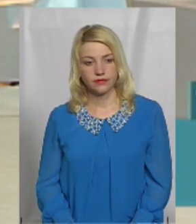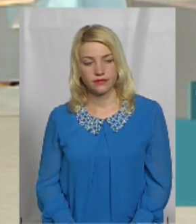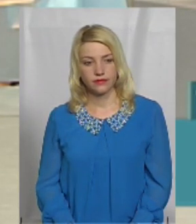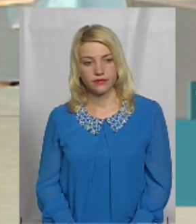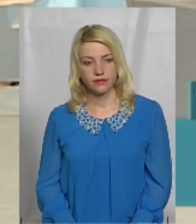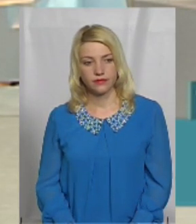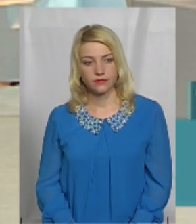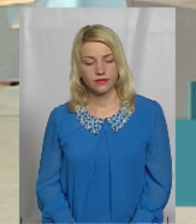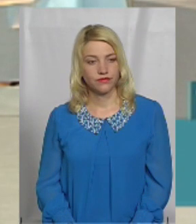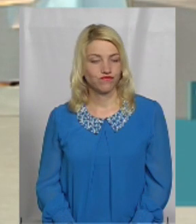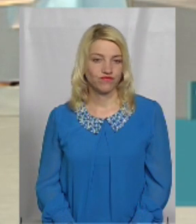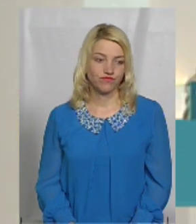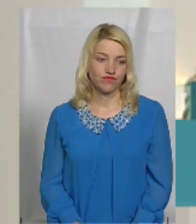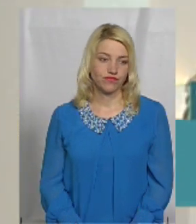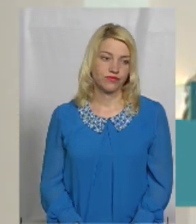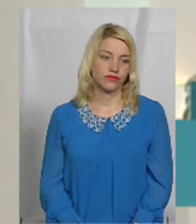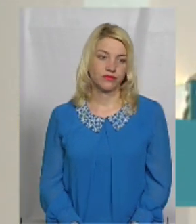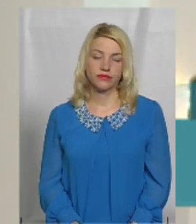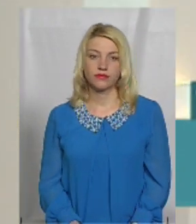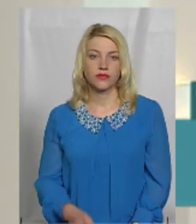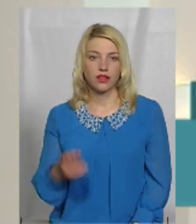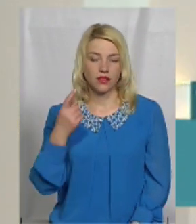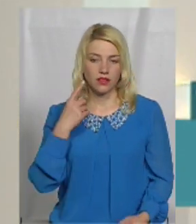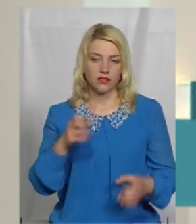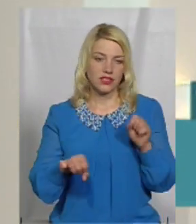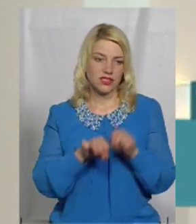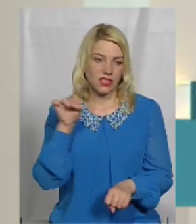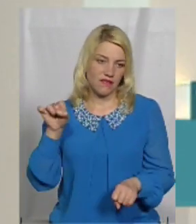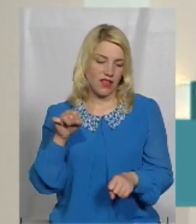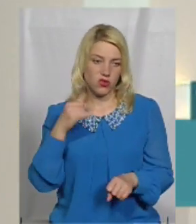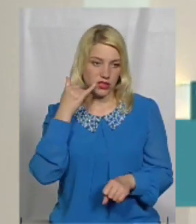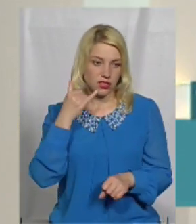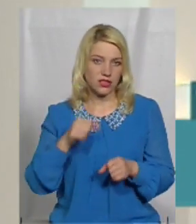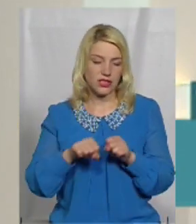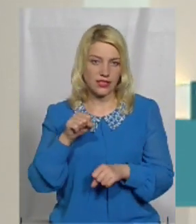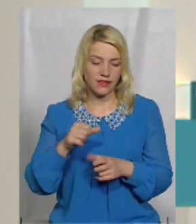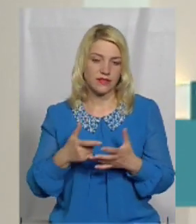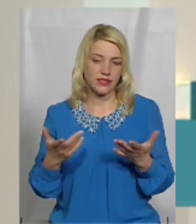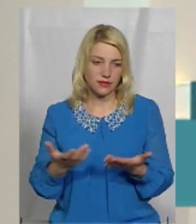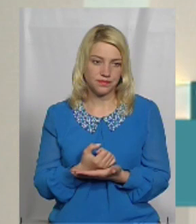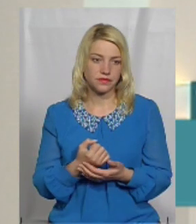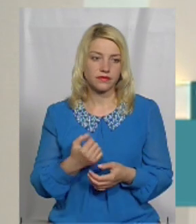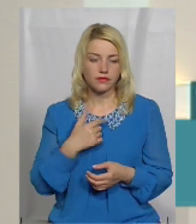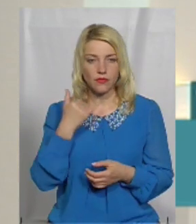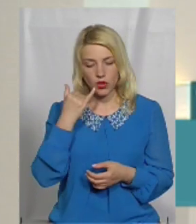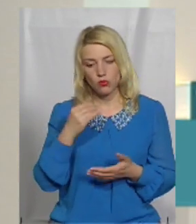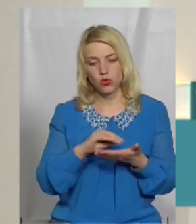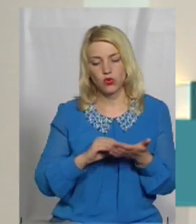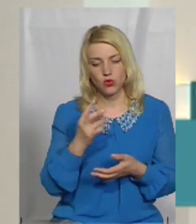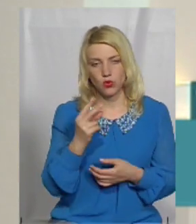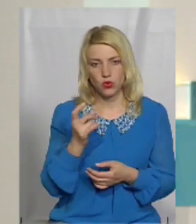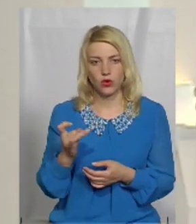Так, слухаю, до мене я зрозумію. Так, напевно, в нашій студії більш немає телефонного дзвінка. Зірвалося. Перетелефонуйте нам, будь